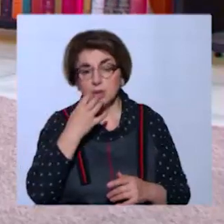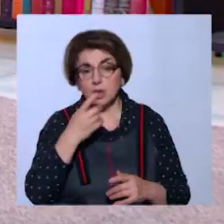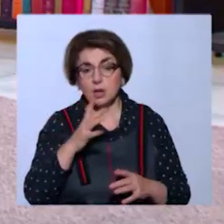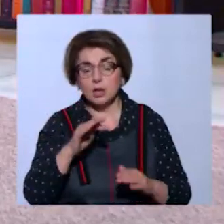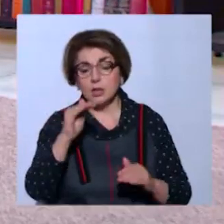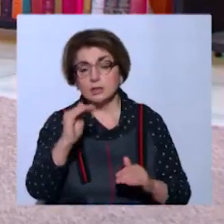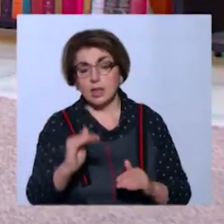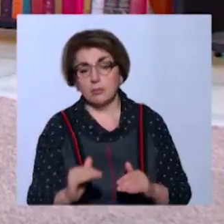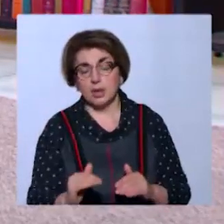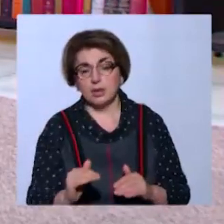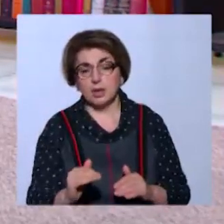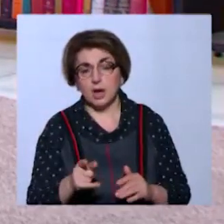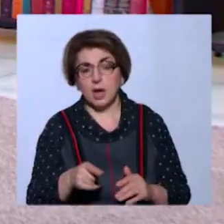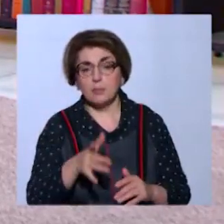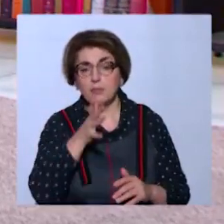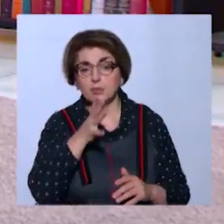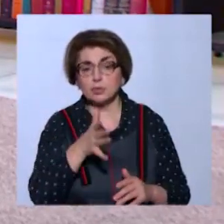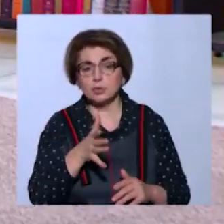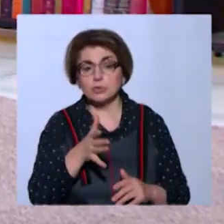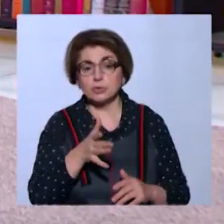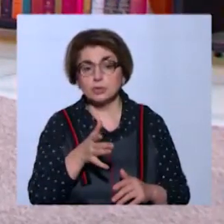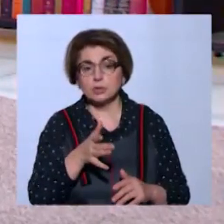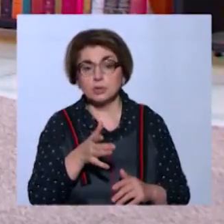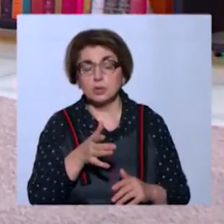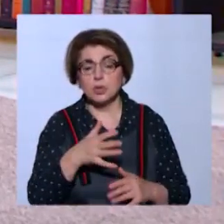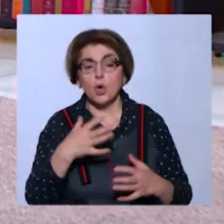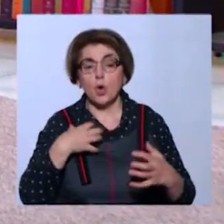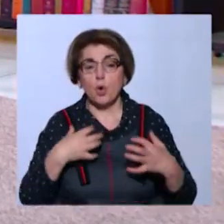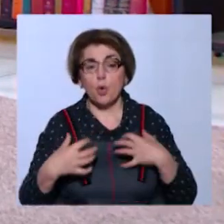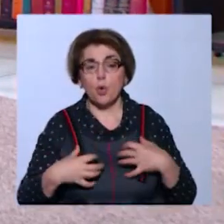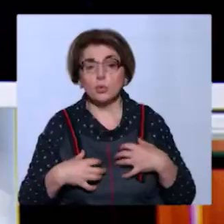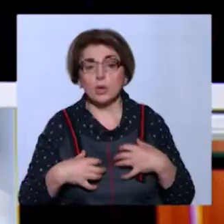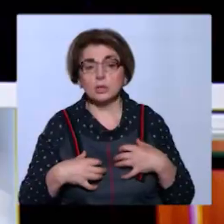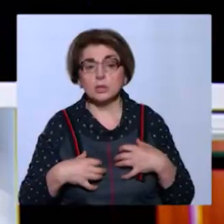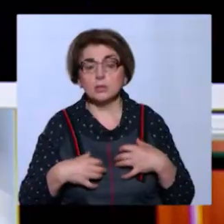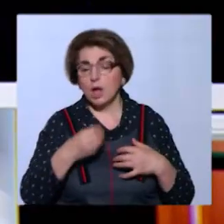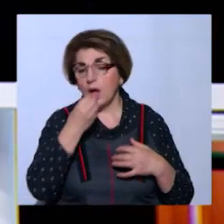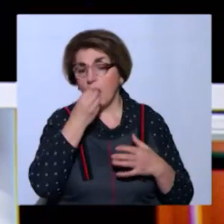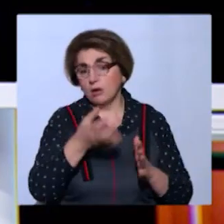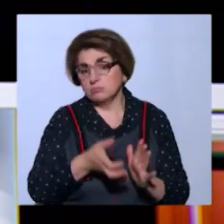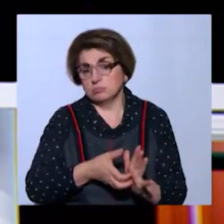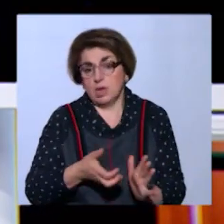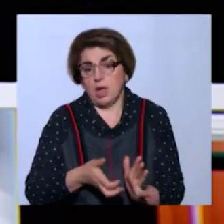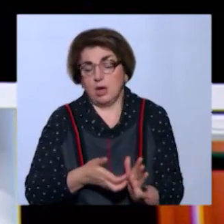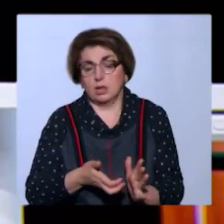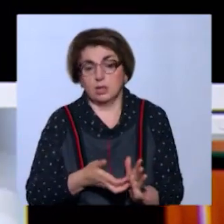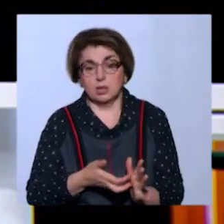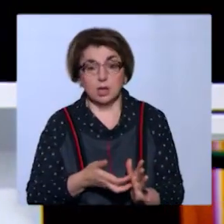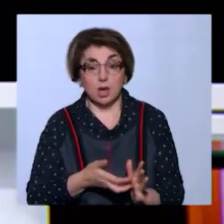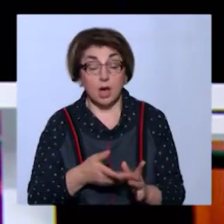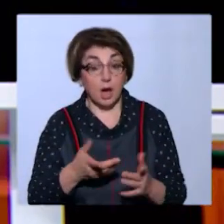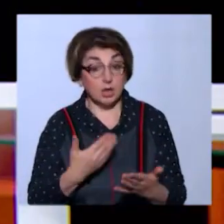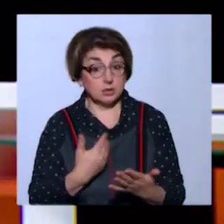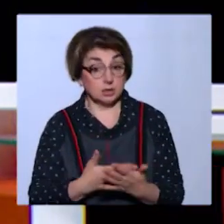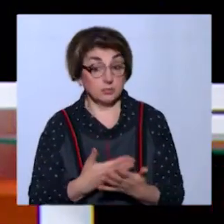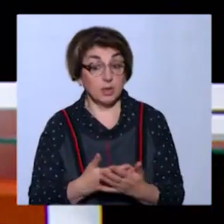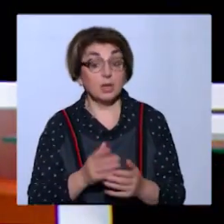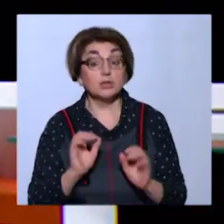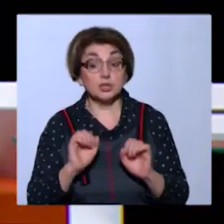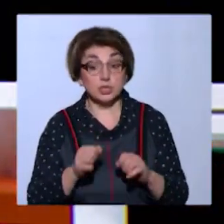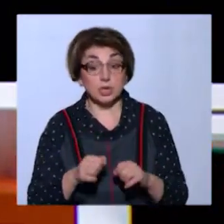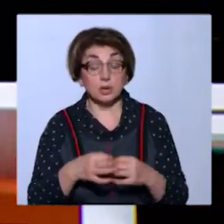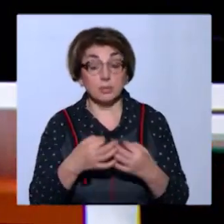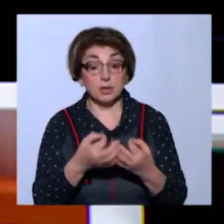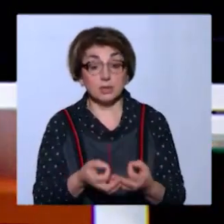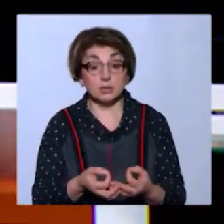დაბალი ტემპერატურა და ამავდროულად ორგანიზმი განიცდის საკვების ნაკლებობას. ასეთი მაგალითის მოყვანა